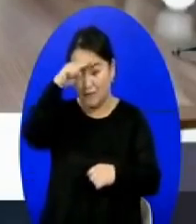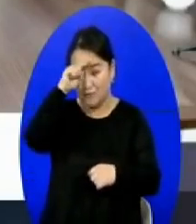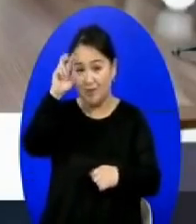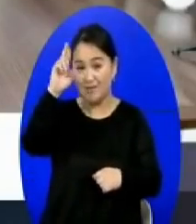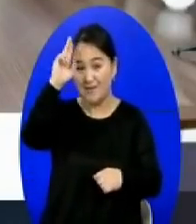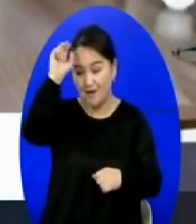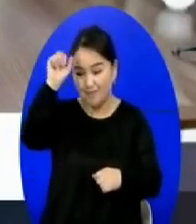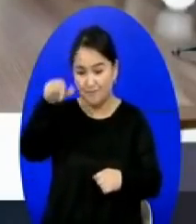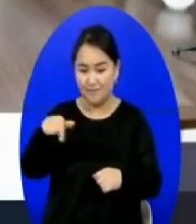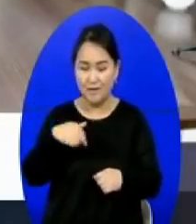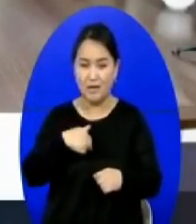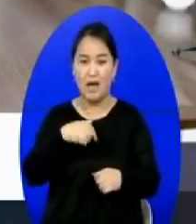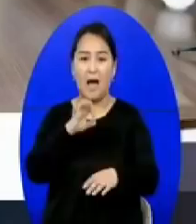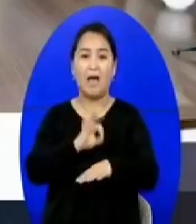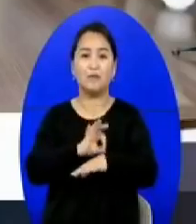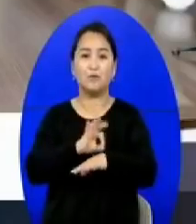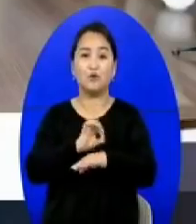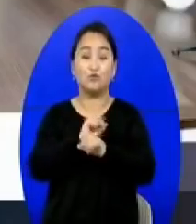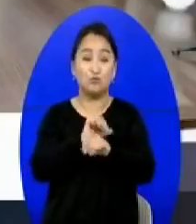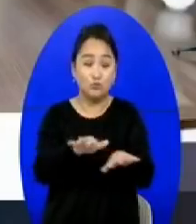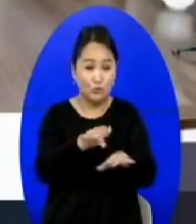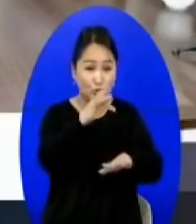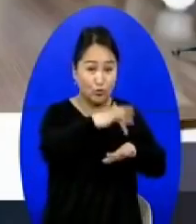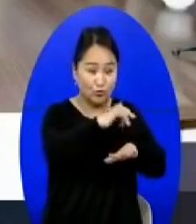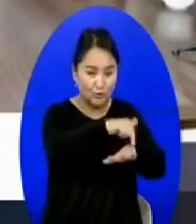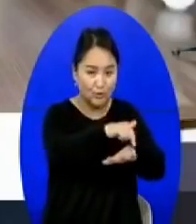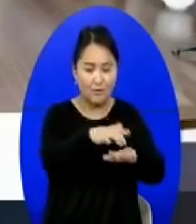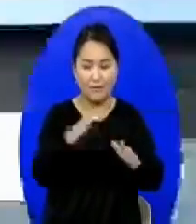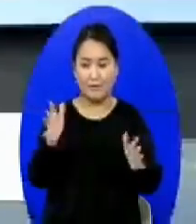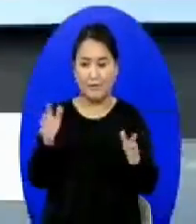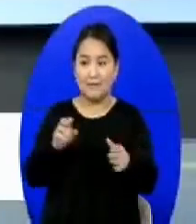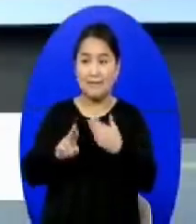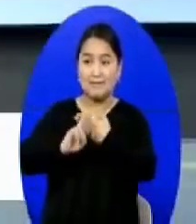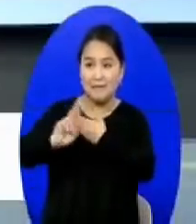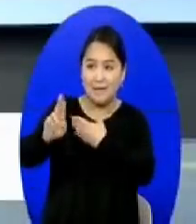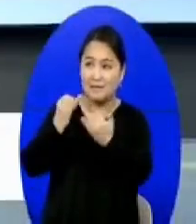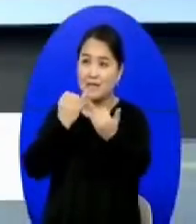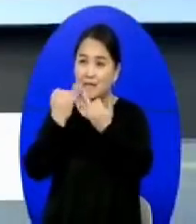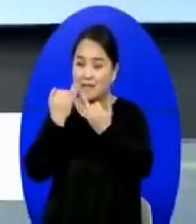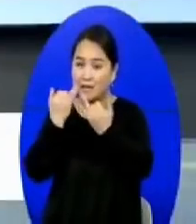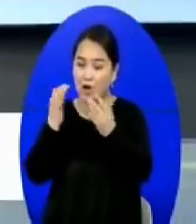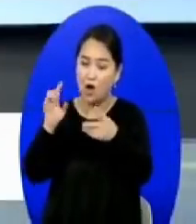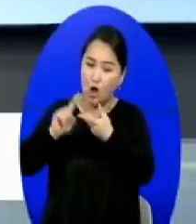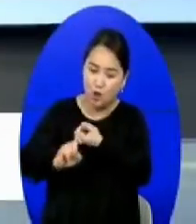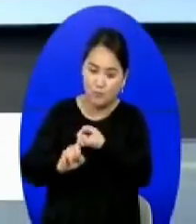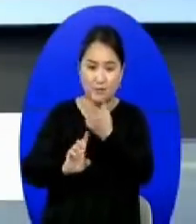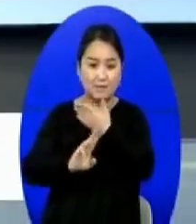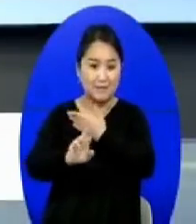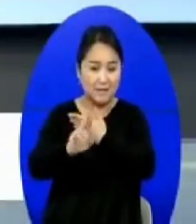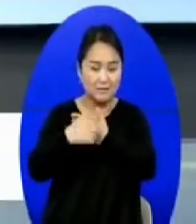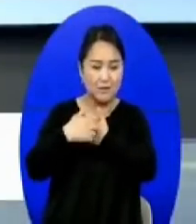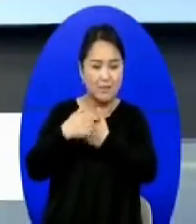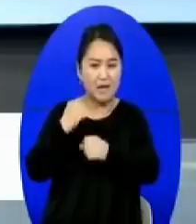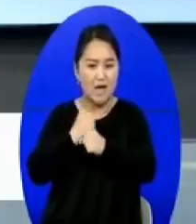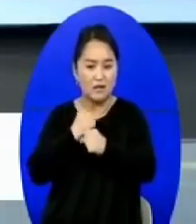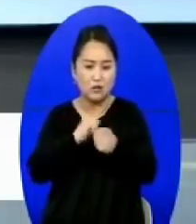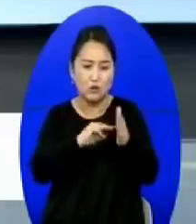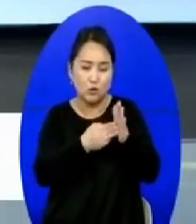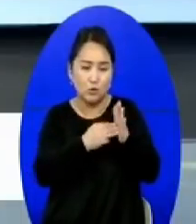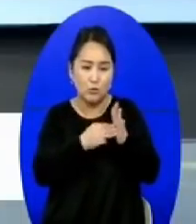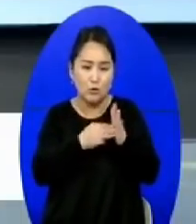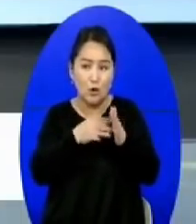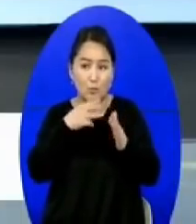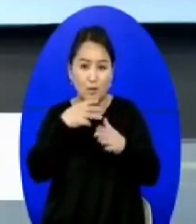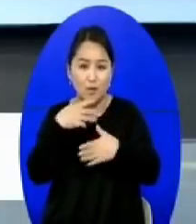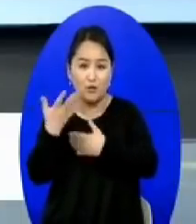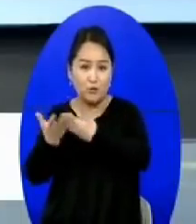байгаа. Дэлхийн эрүүл мэндийн байгууллагын зөвлөх хөгтэй цахимаар холбогдож, цаашид манай улсад ажиллах хугацаанд хийж хэрэгжүүлэх үйл ажиллагааны төлөвлөгөөний талаарх мэдээллийг сонссон